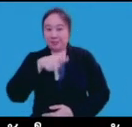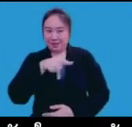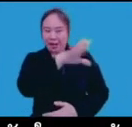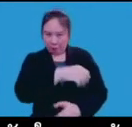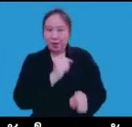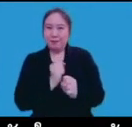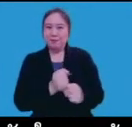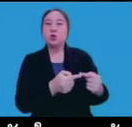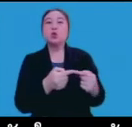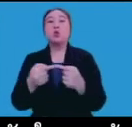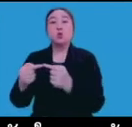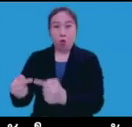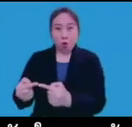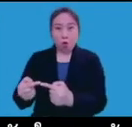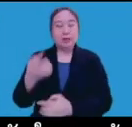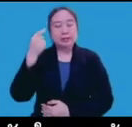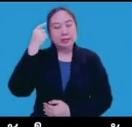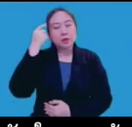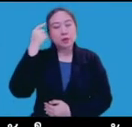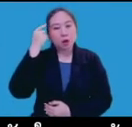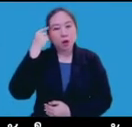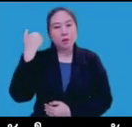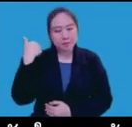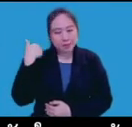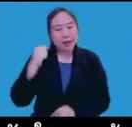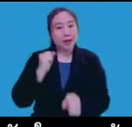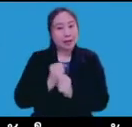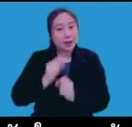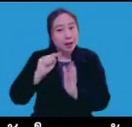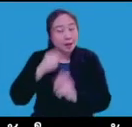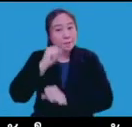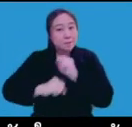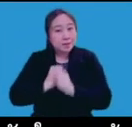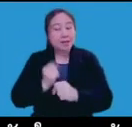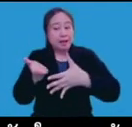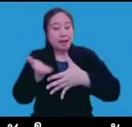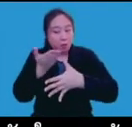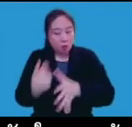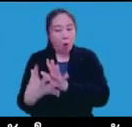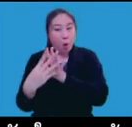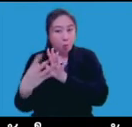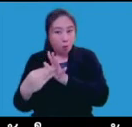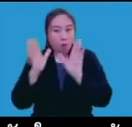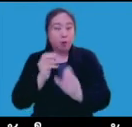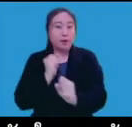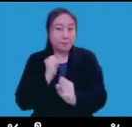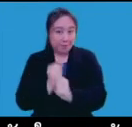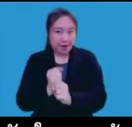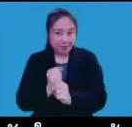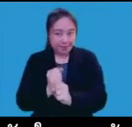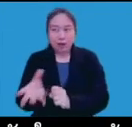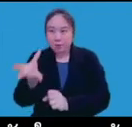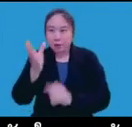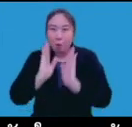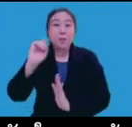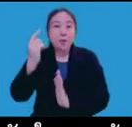นี้ต่อไปนะครับแล้วก็คิดว่าจะมีการอบรมตั้งแต่ต้นปีเพื่อที่จะให้บุคลากรหรือทีมงานที่มาเ